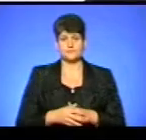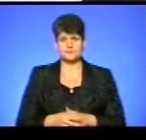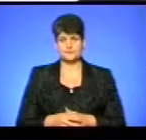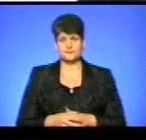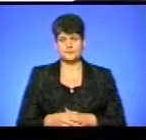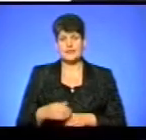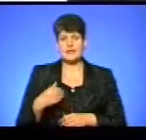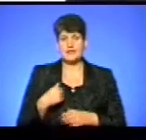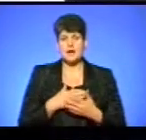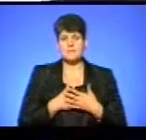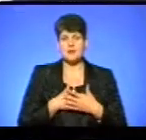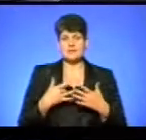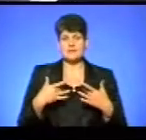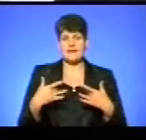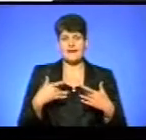Я малюю драмтеатр